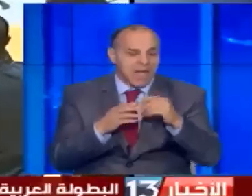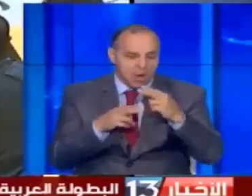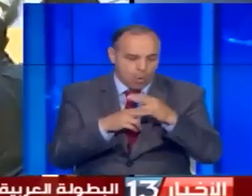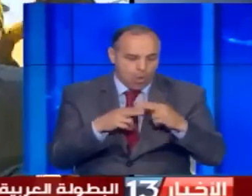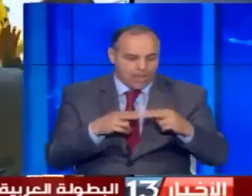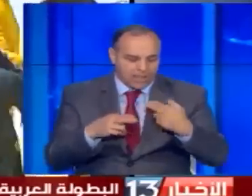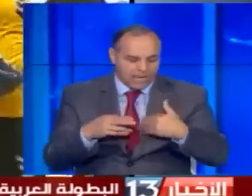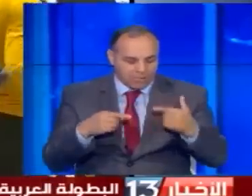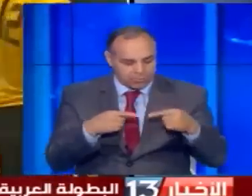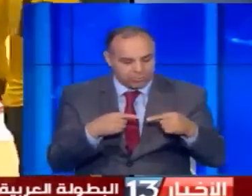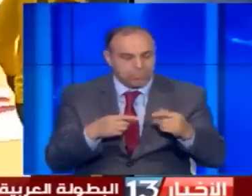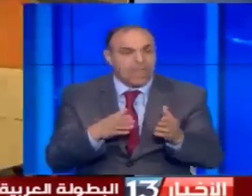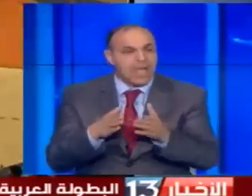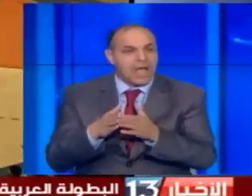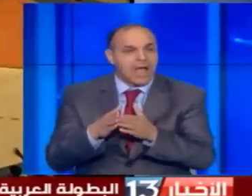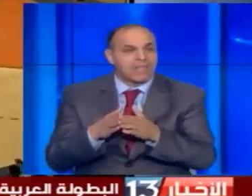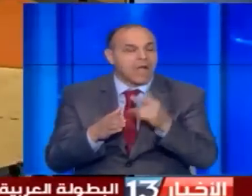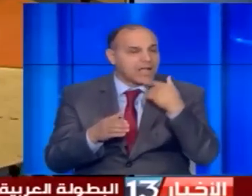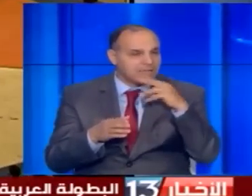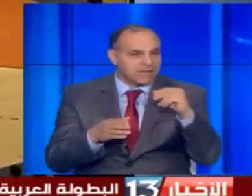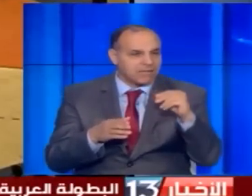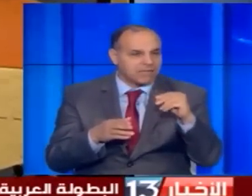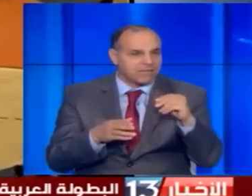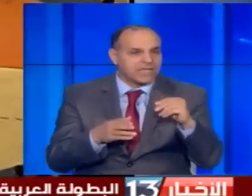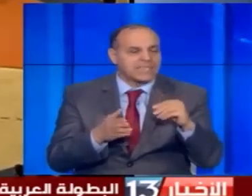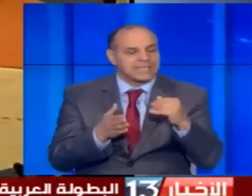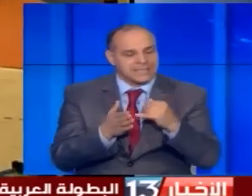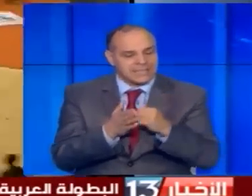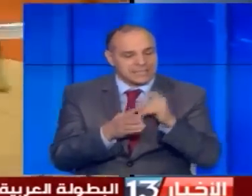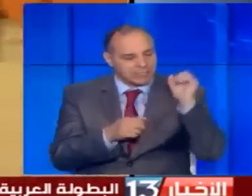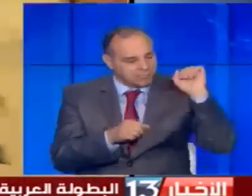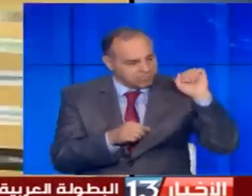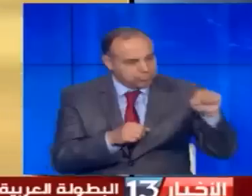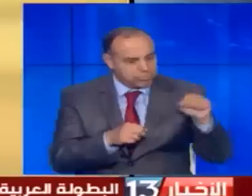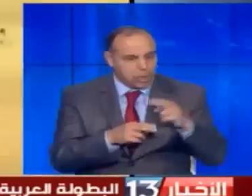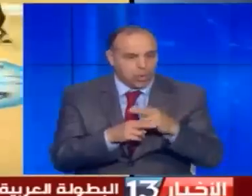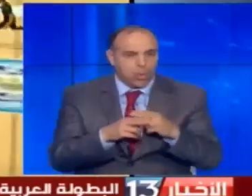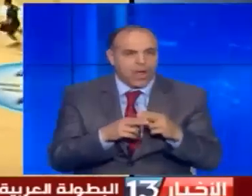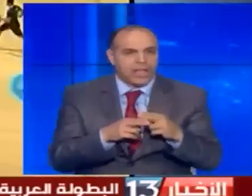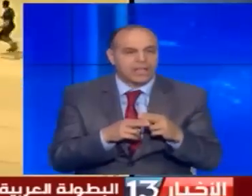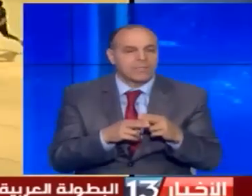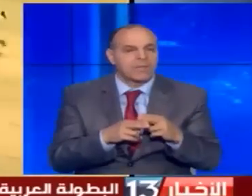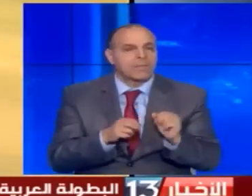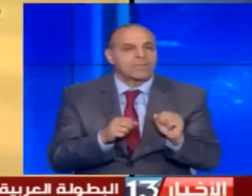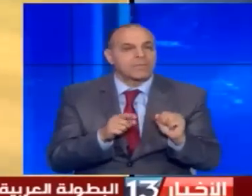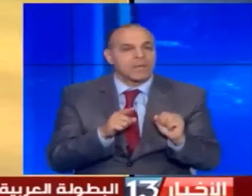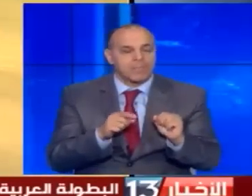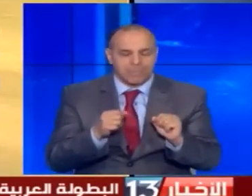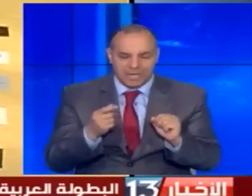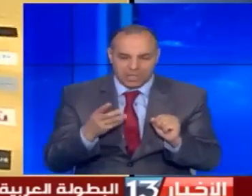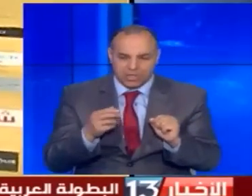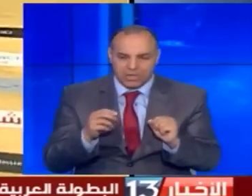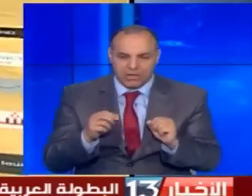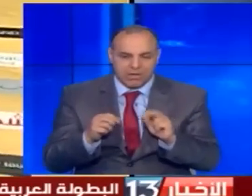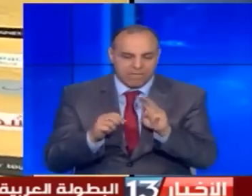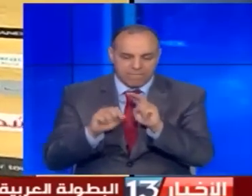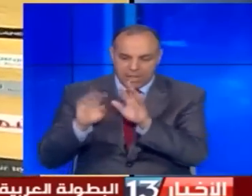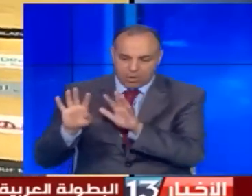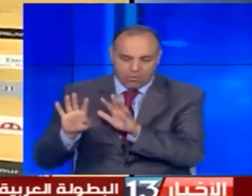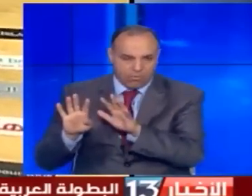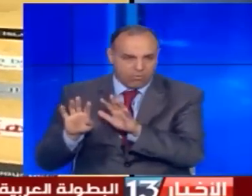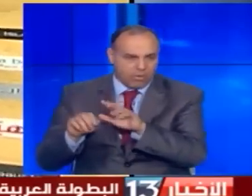الكويتي، كما بلغ الدور ذاته نادي ساقية الزيت بانتصاره على الكويت الكويتي بنتيجة